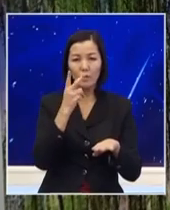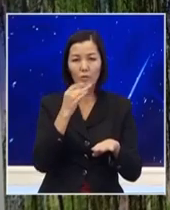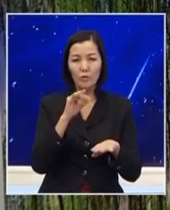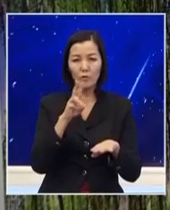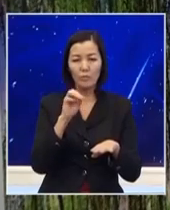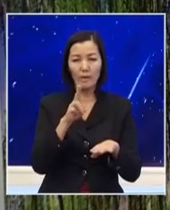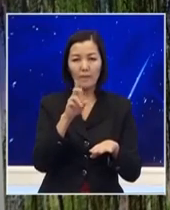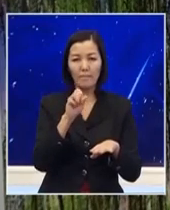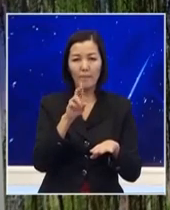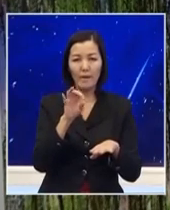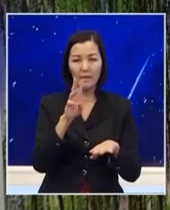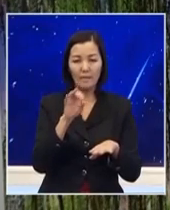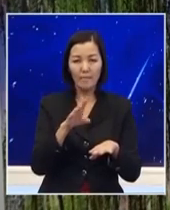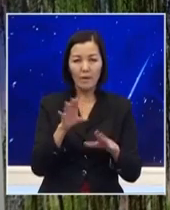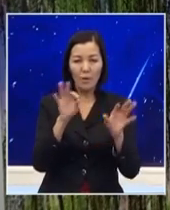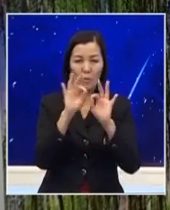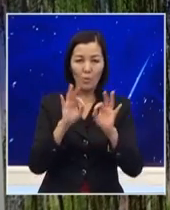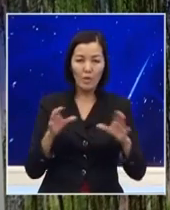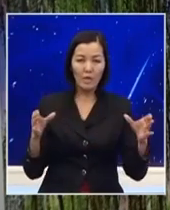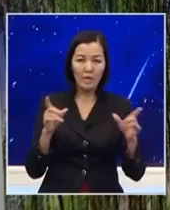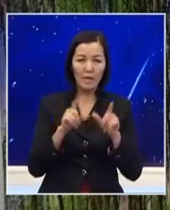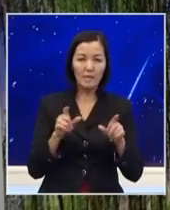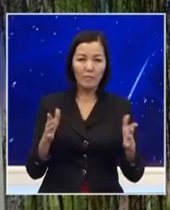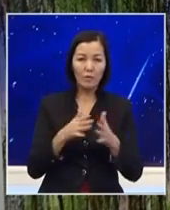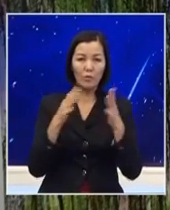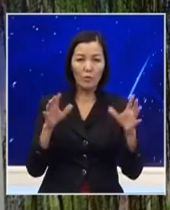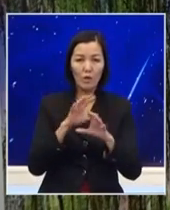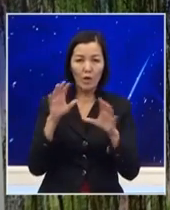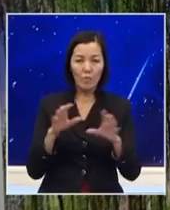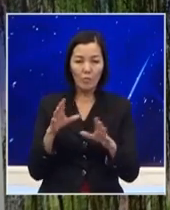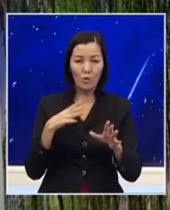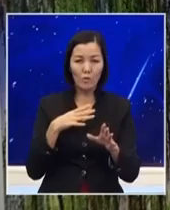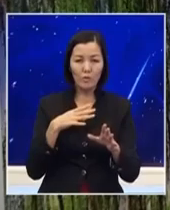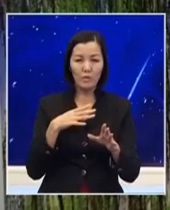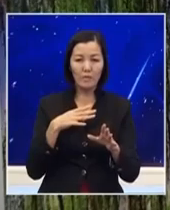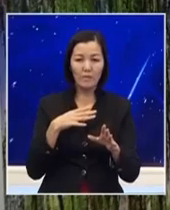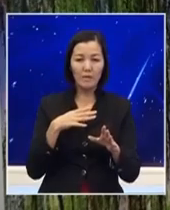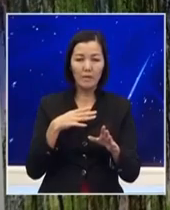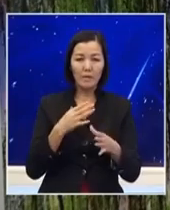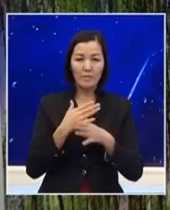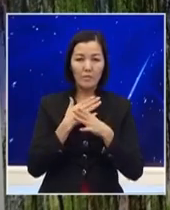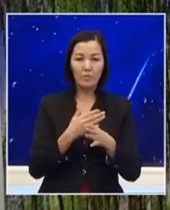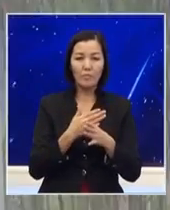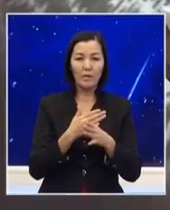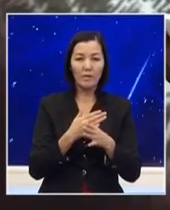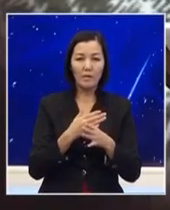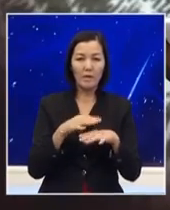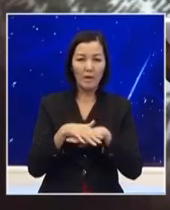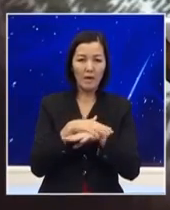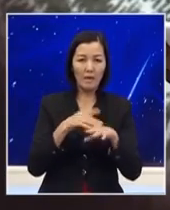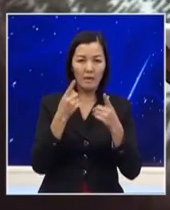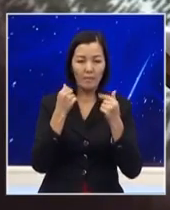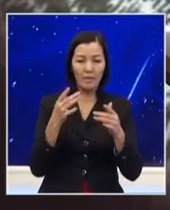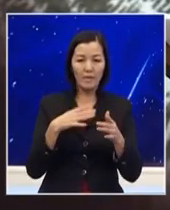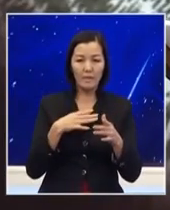Сүйінбай, Бақтыбай секілді өнер адамдарына үлкен қамқорлық көрсетіп, жаңағы меценаттық жасағаны көпке белгілі. Күзеді